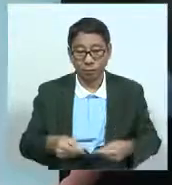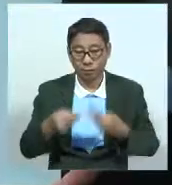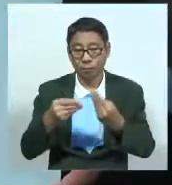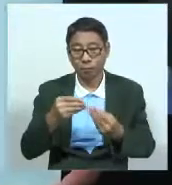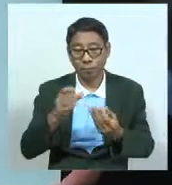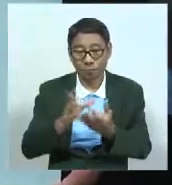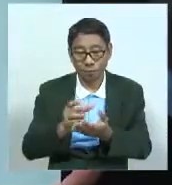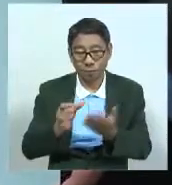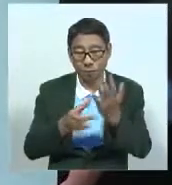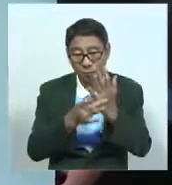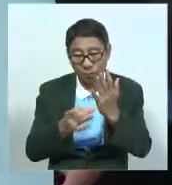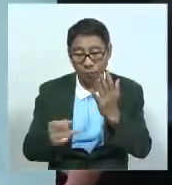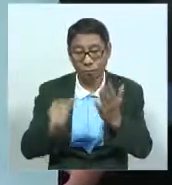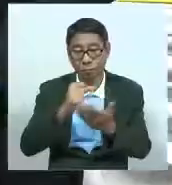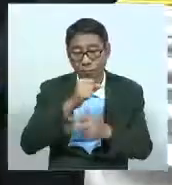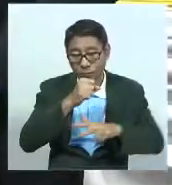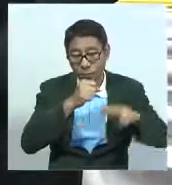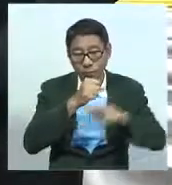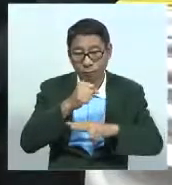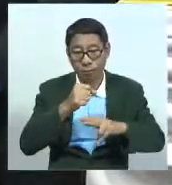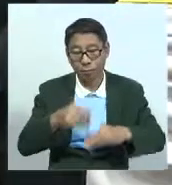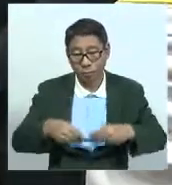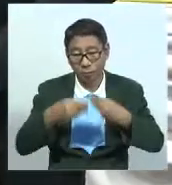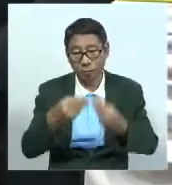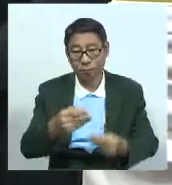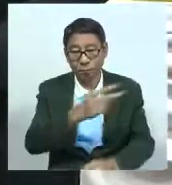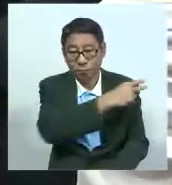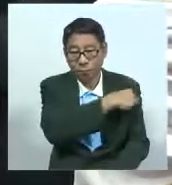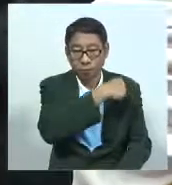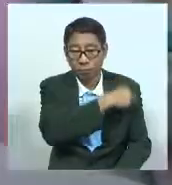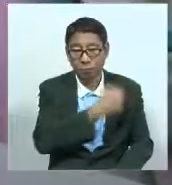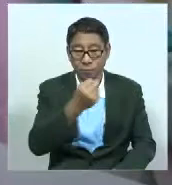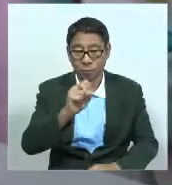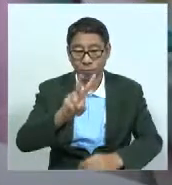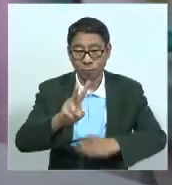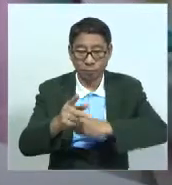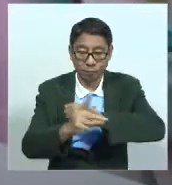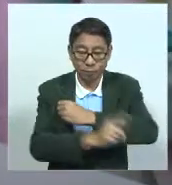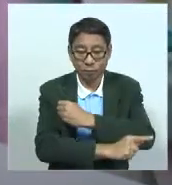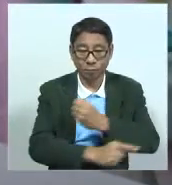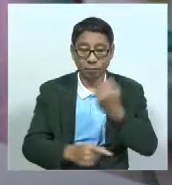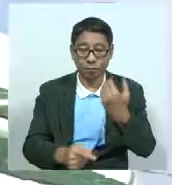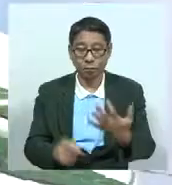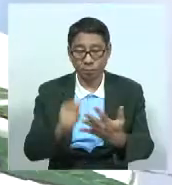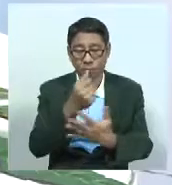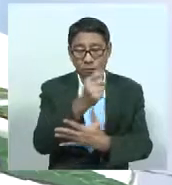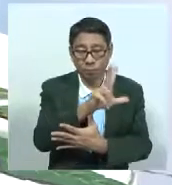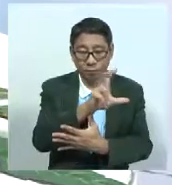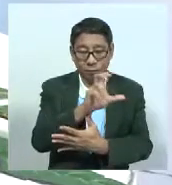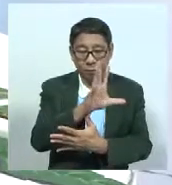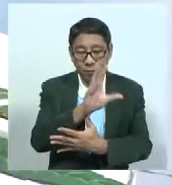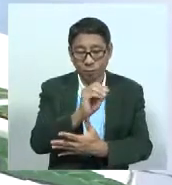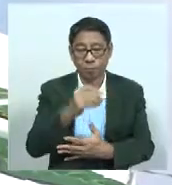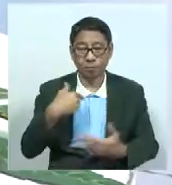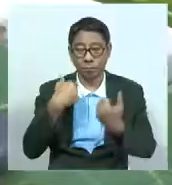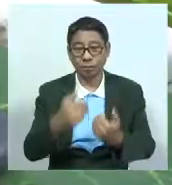น้ำมันกัญชาขององค์การเภสัชกรรมให้กับโรงพยาบาล12เขตสุขภาพเขตละ350ขวดโด